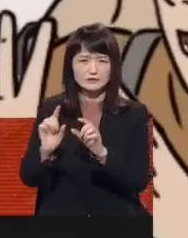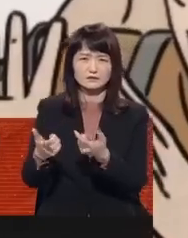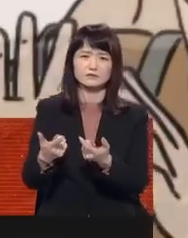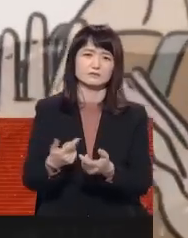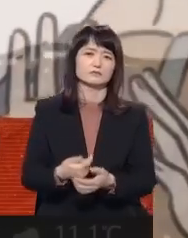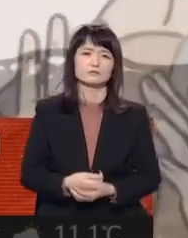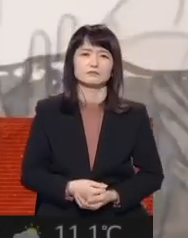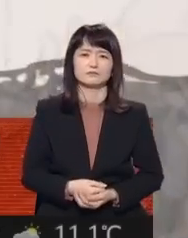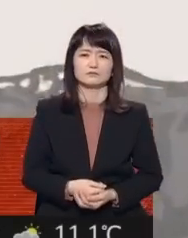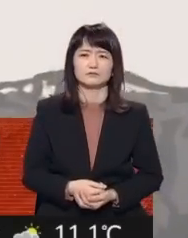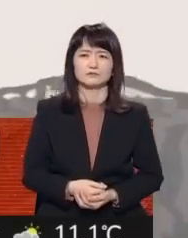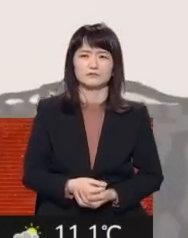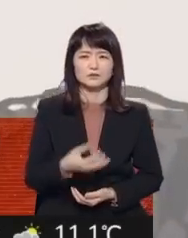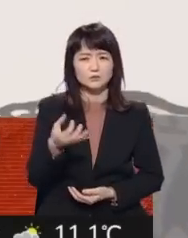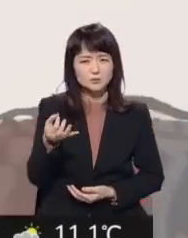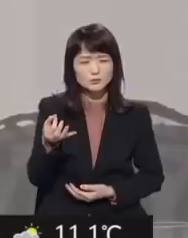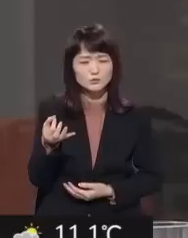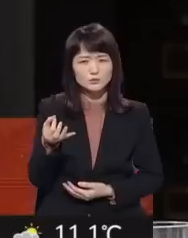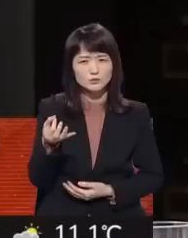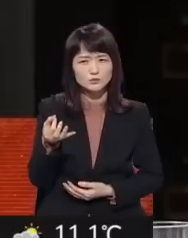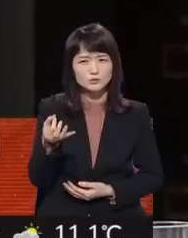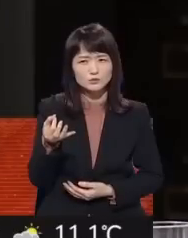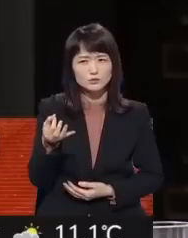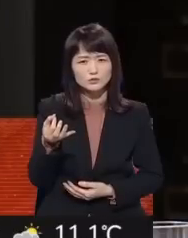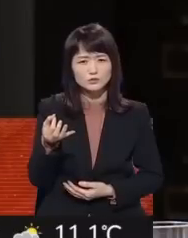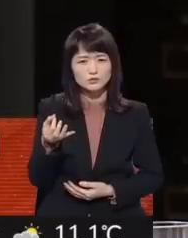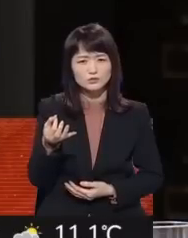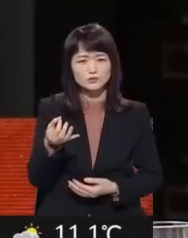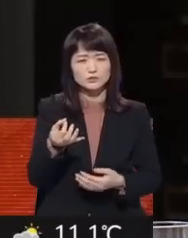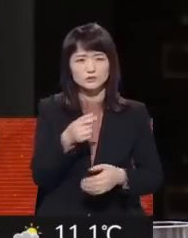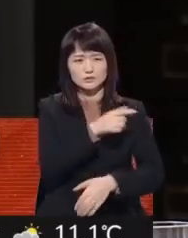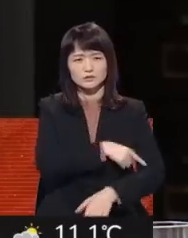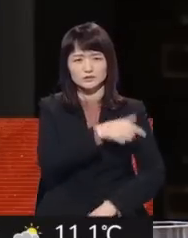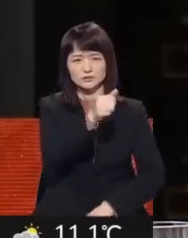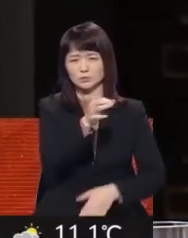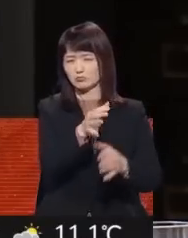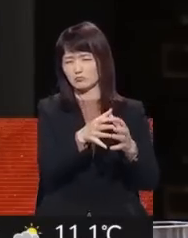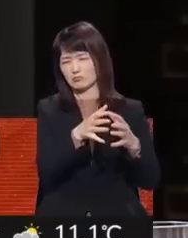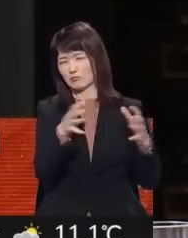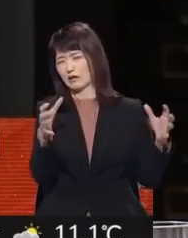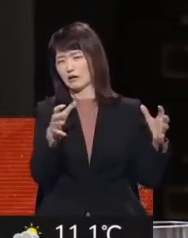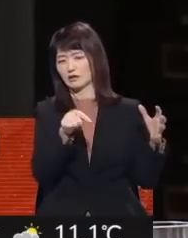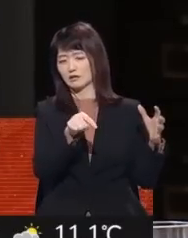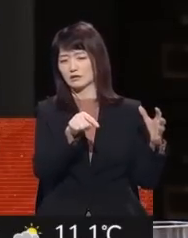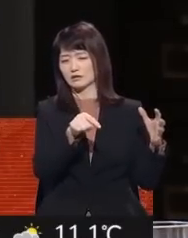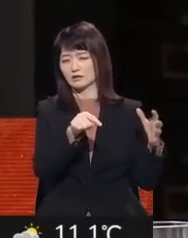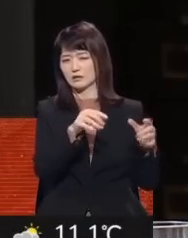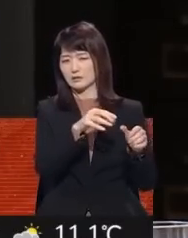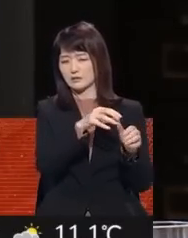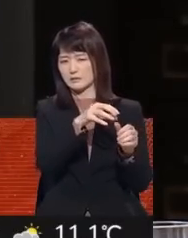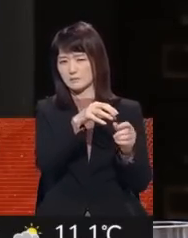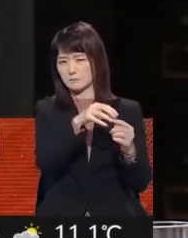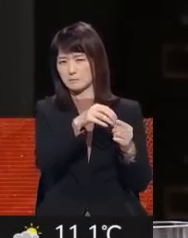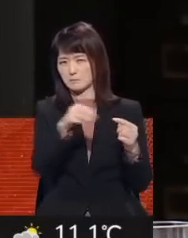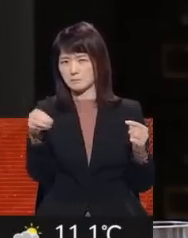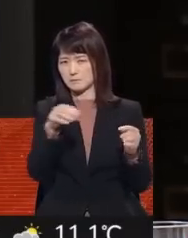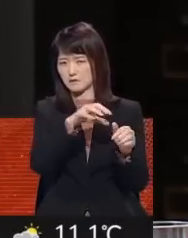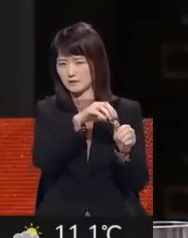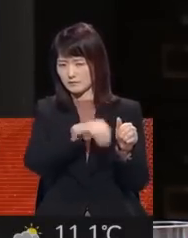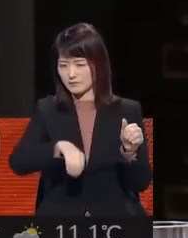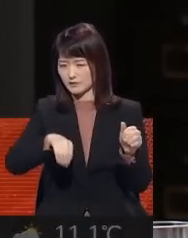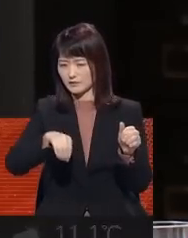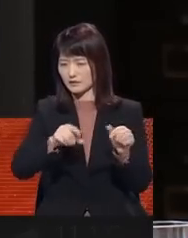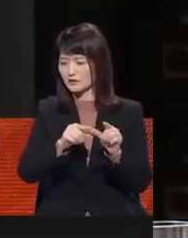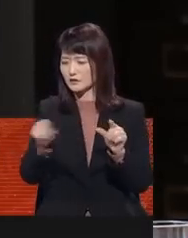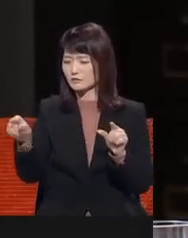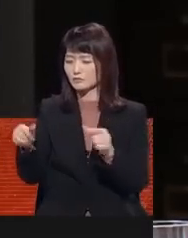또 돈을 얼마라도 좀 워낙 돈이 많은 우리 이사장님이니까 그걸 좀 어떻게 뜯어먹을 생각을 하는 일부의